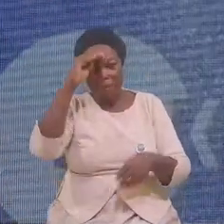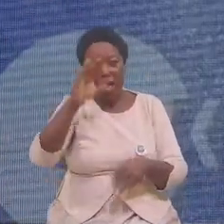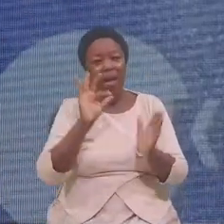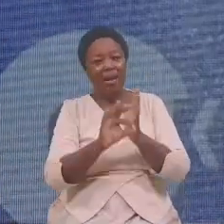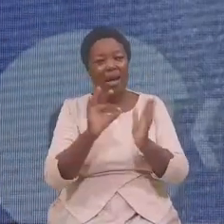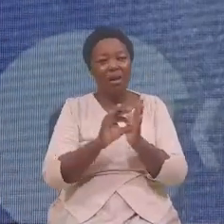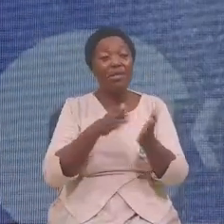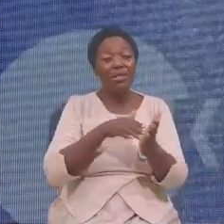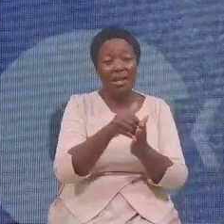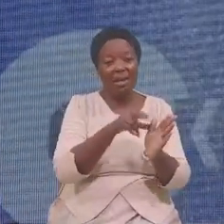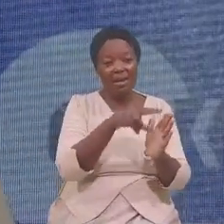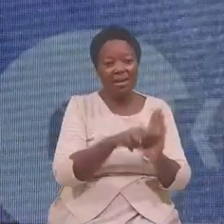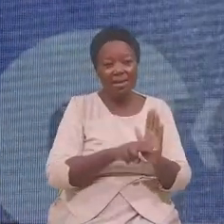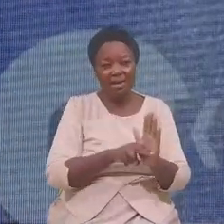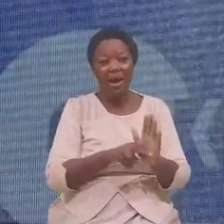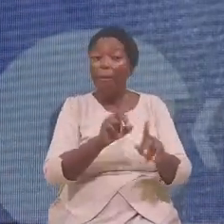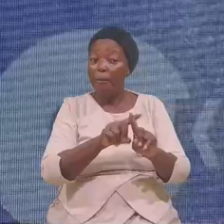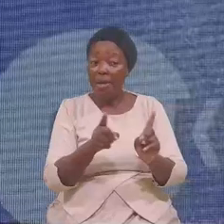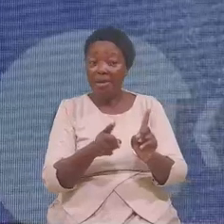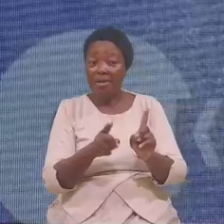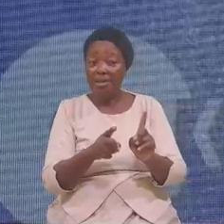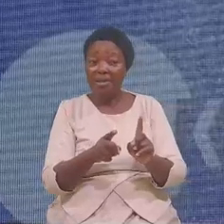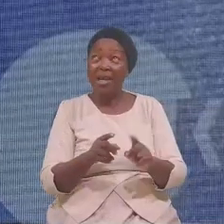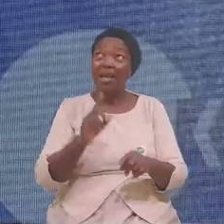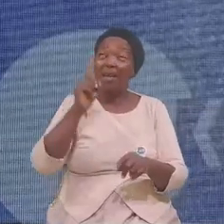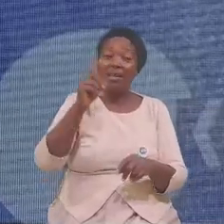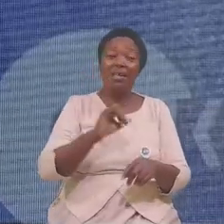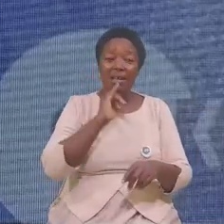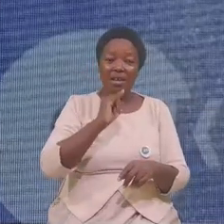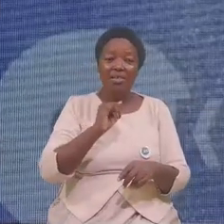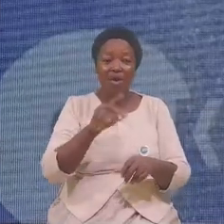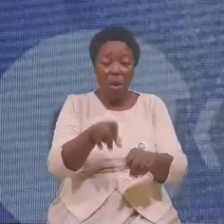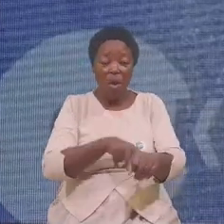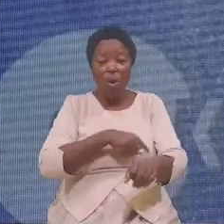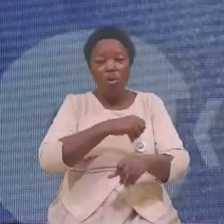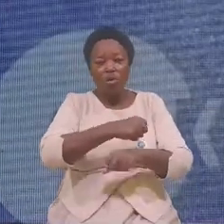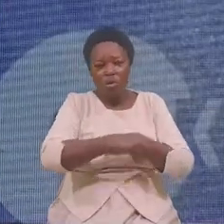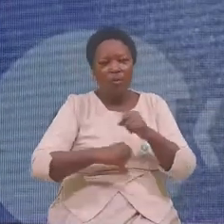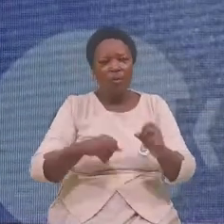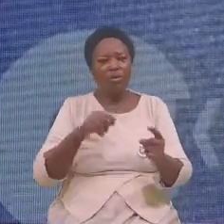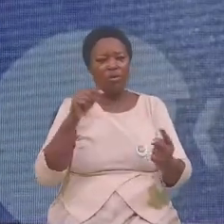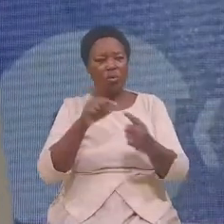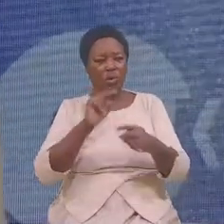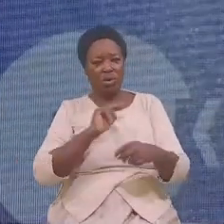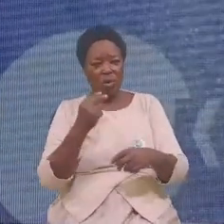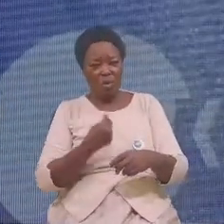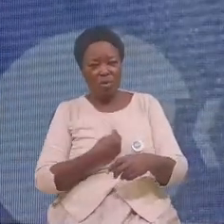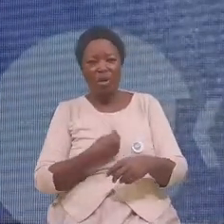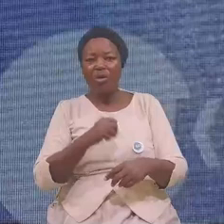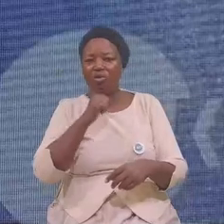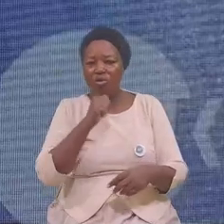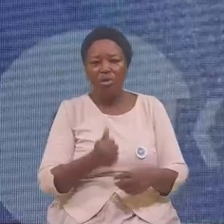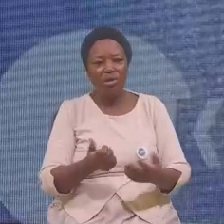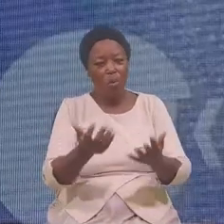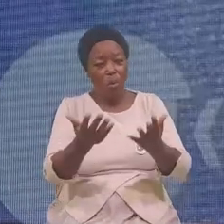le considèrent quelques-uns. Mais il use de patience envers vous, ne voulant pas